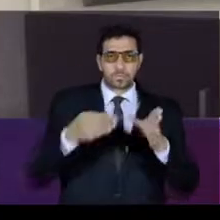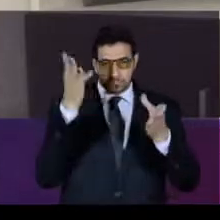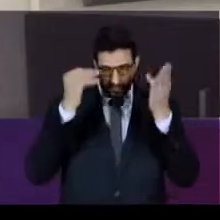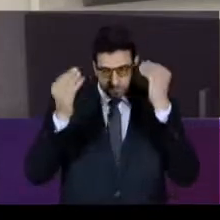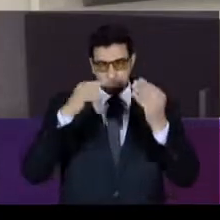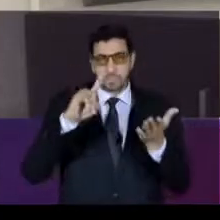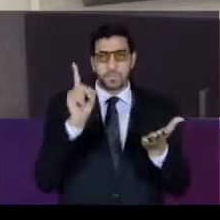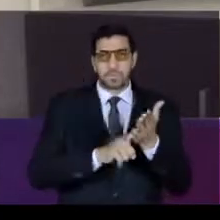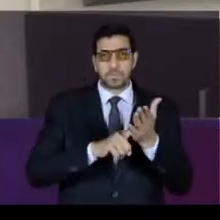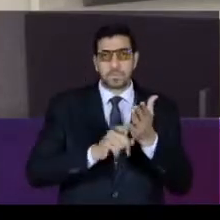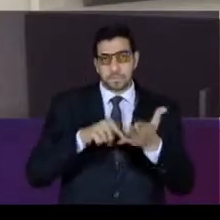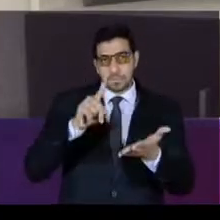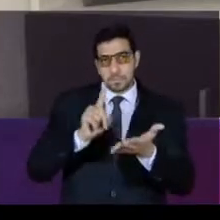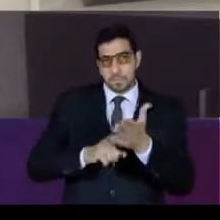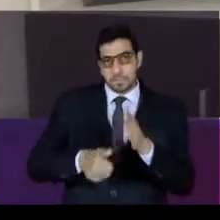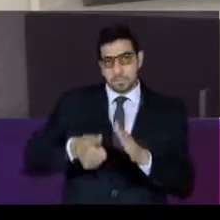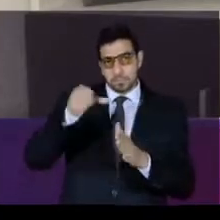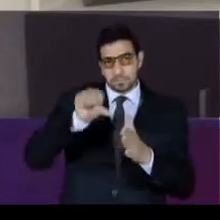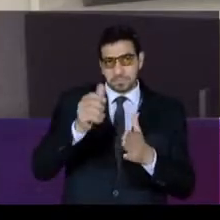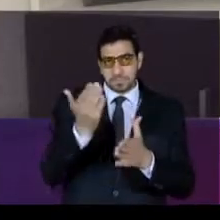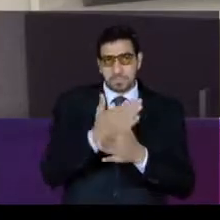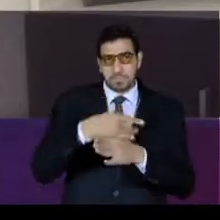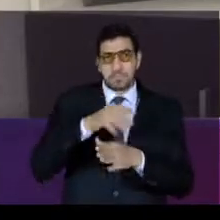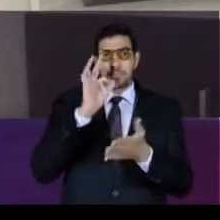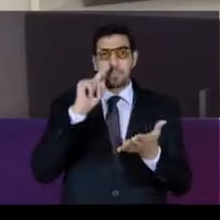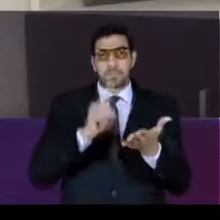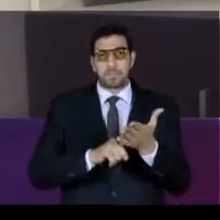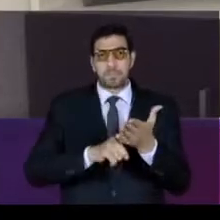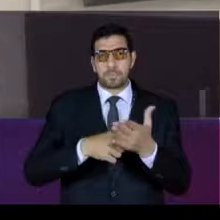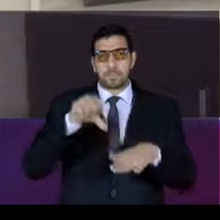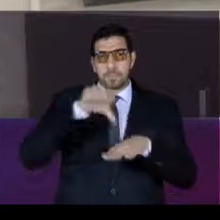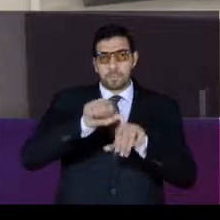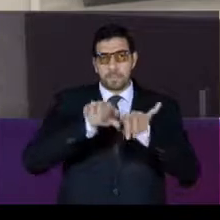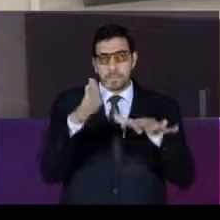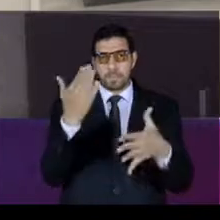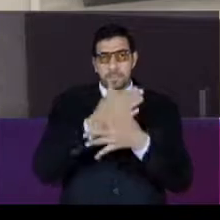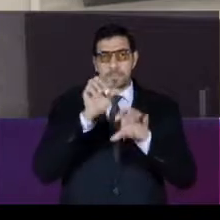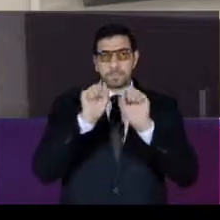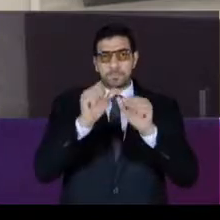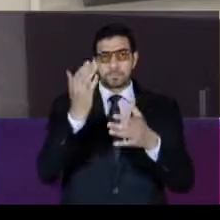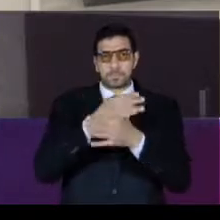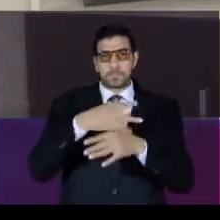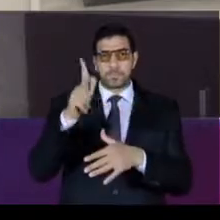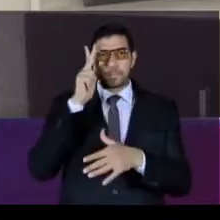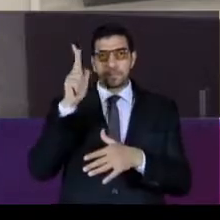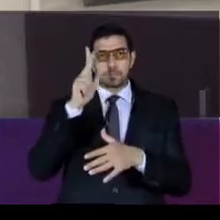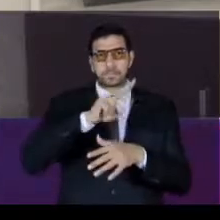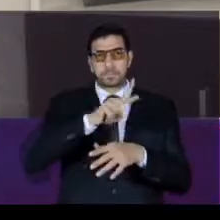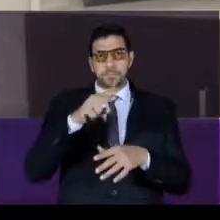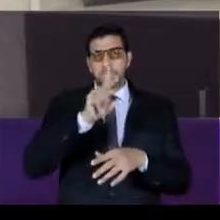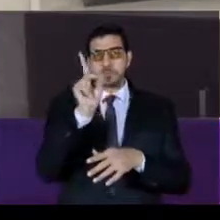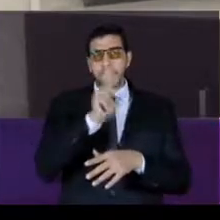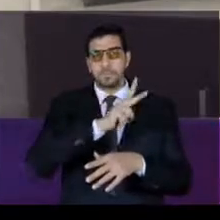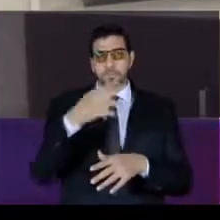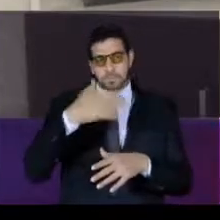محتاج تتتبعها لغايه ما تشوف المعلومه دي مصدرها ايه. حتى كلامنا اللي احنا بنتكلمه على التلفزيون او راي اي خبير او